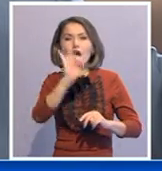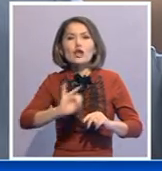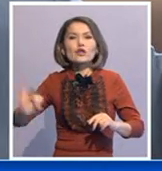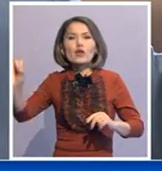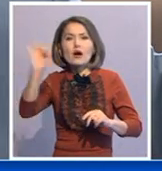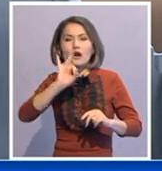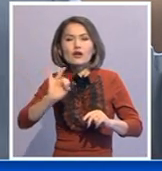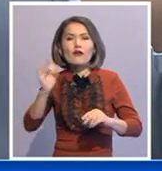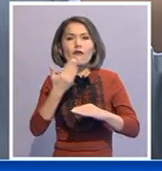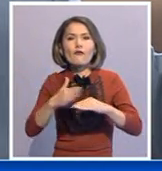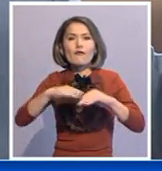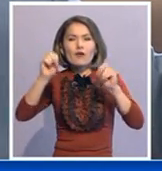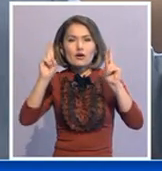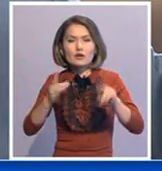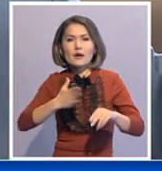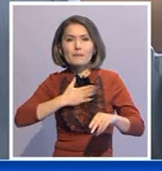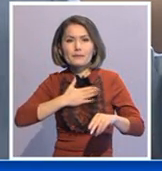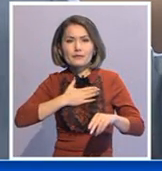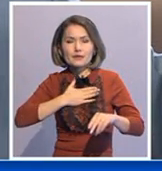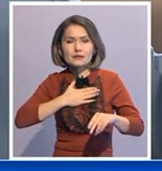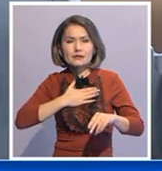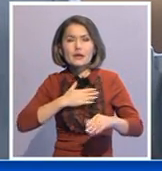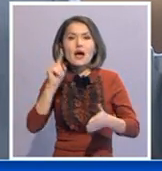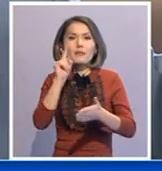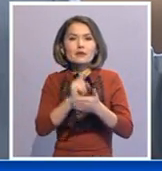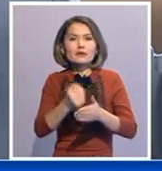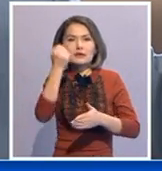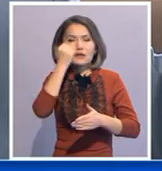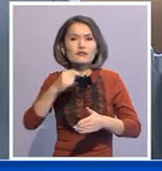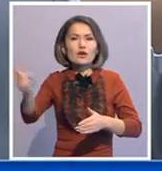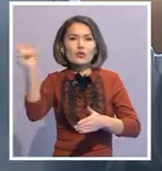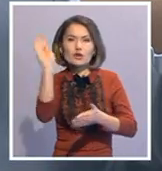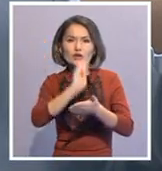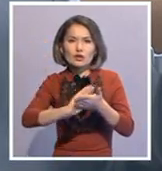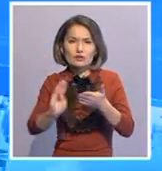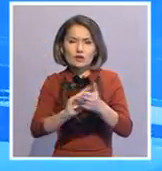факультетінде, филология факультетінде бұл пән міндетті түрде болу керек деп есептейміз.